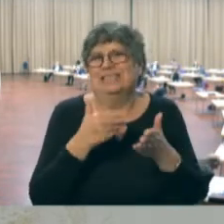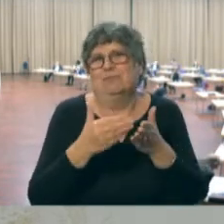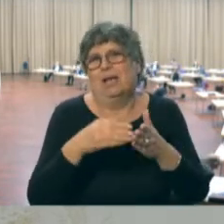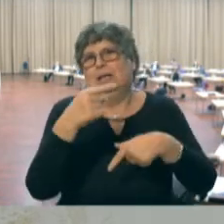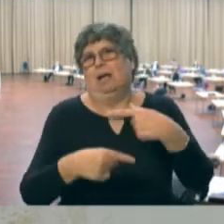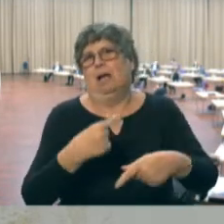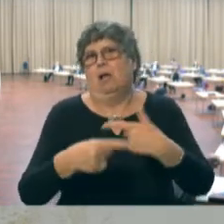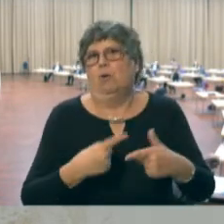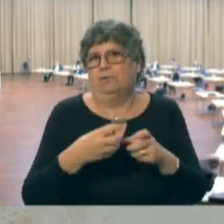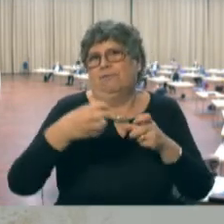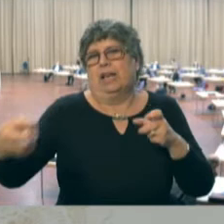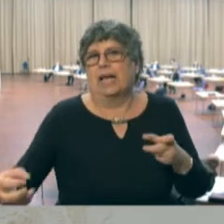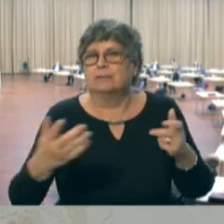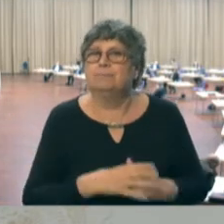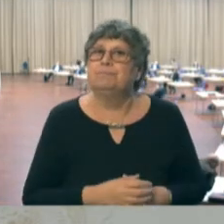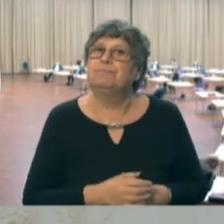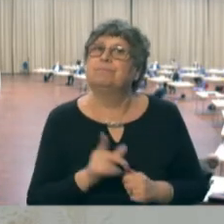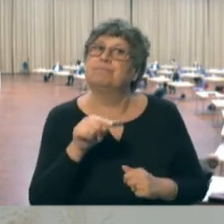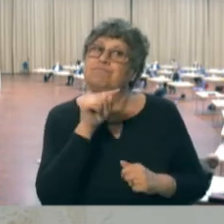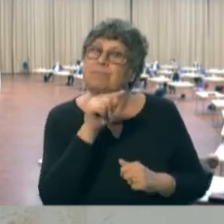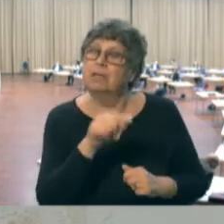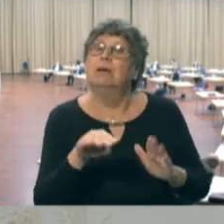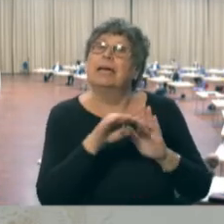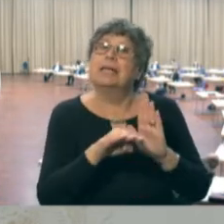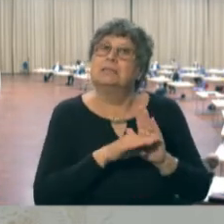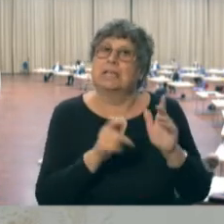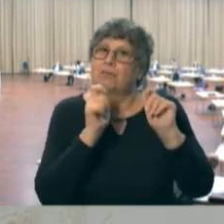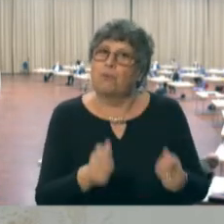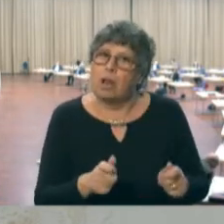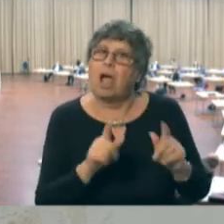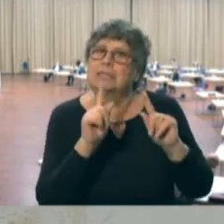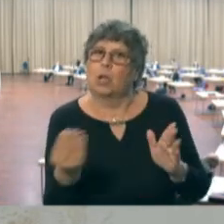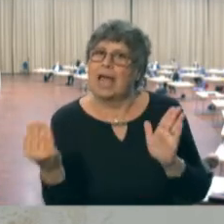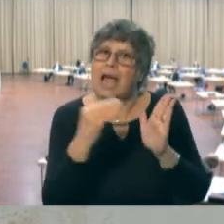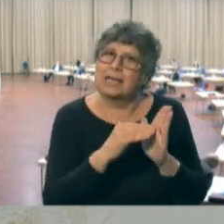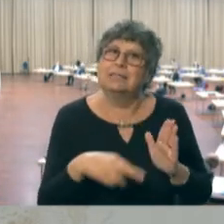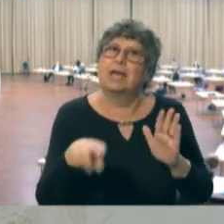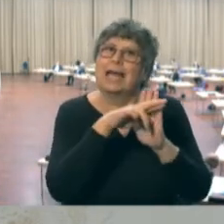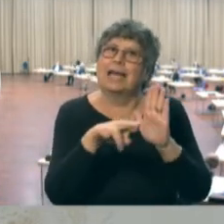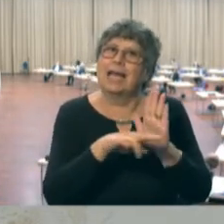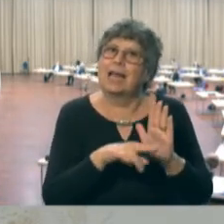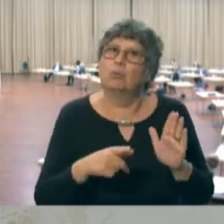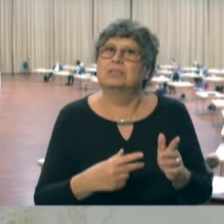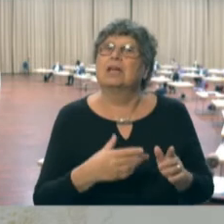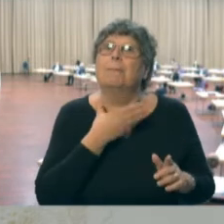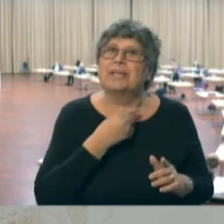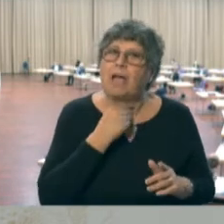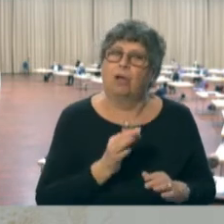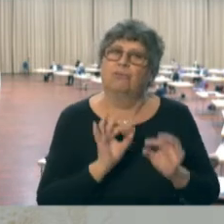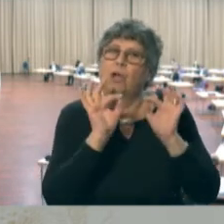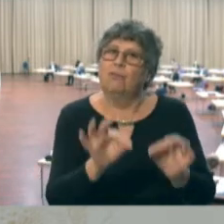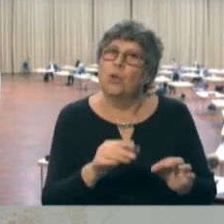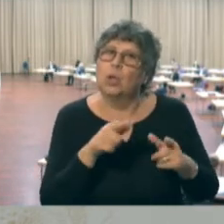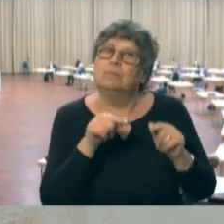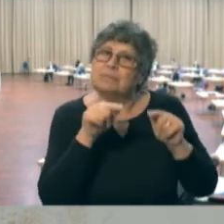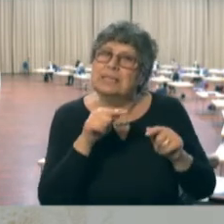werden. Mit der Ihnen vorliegenden Gesetzesvorlage soll ein ergänzender Regelungsbedarf für die vollzugsrechtlichen